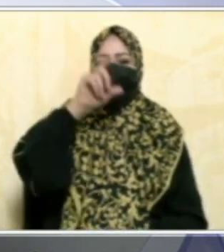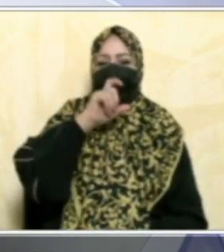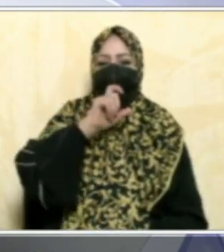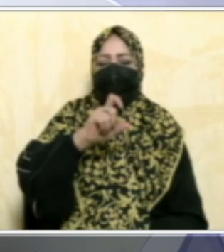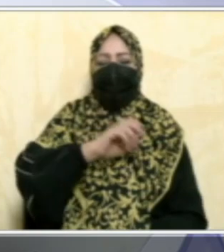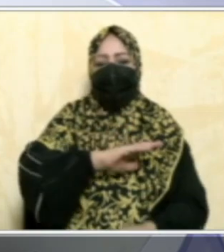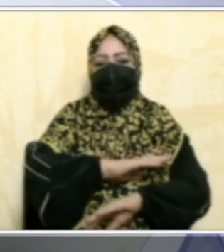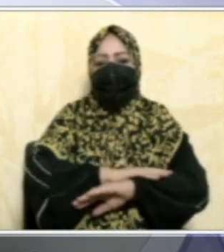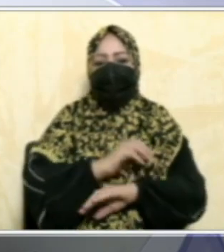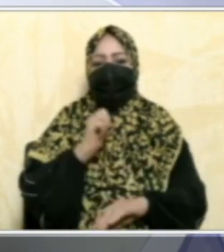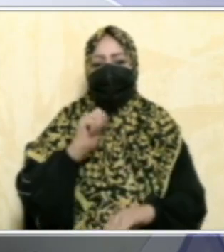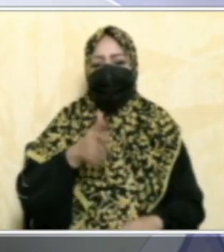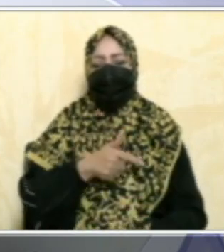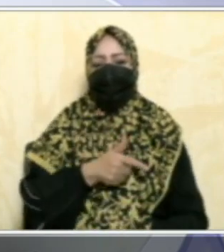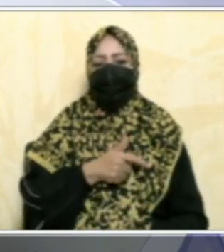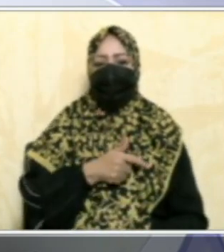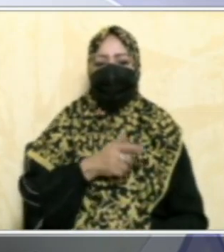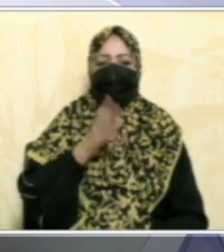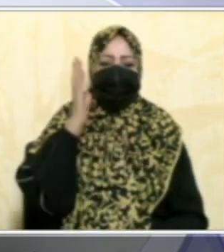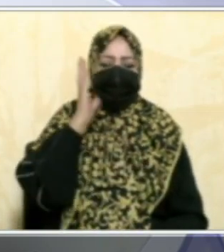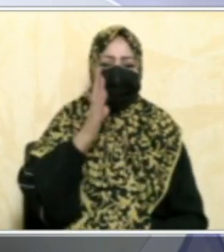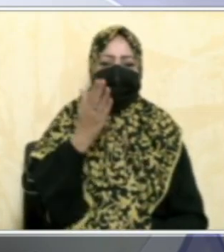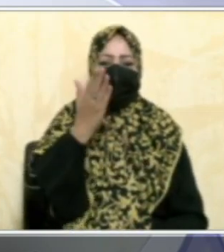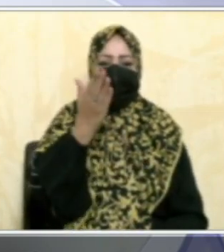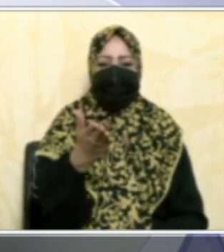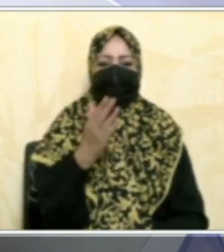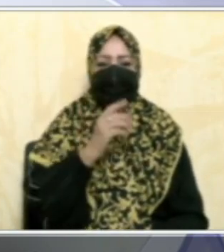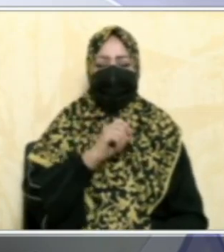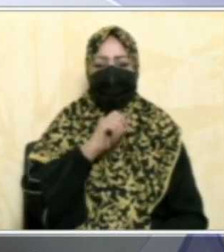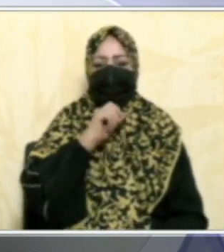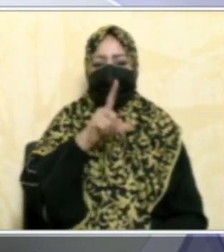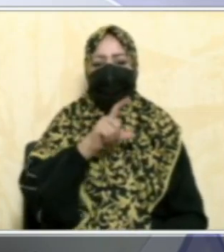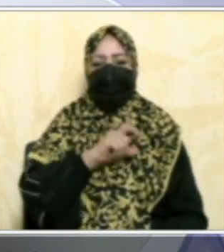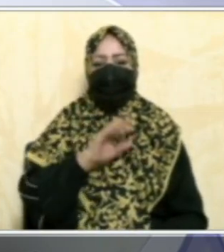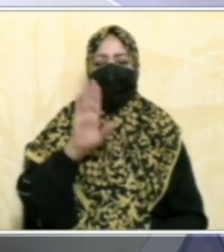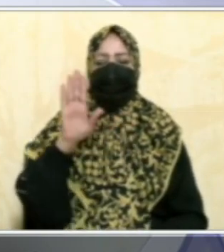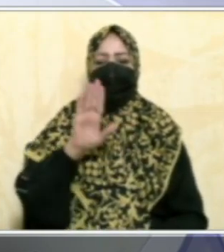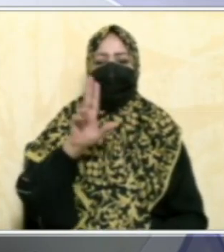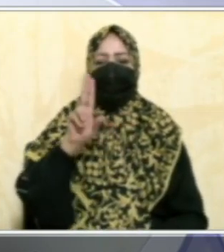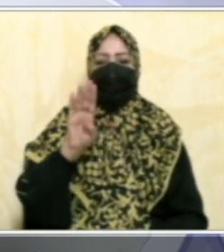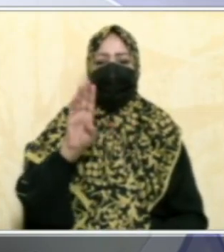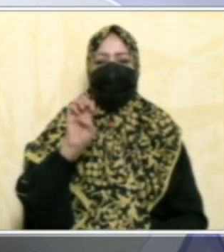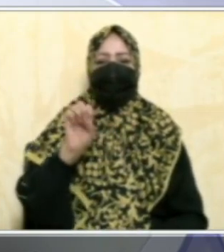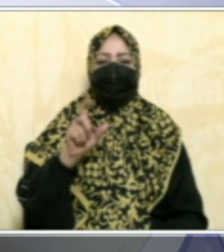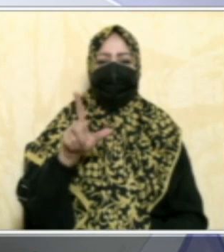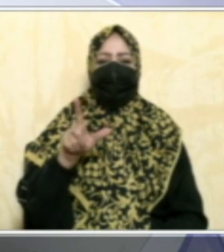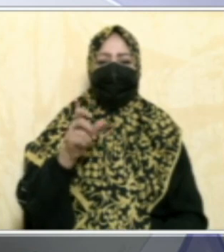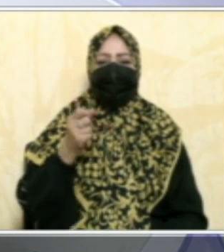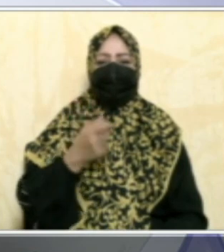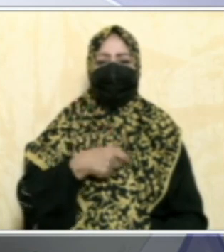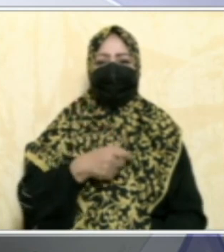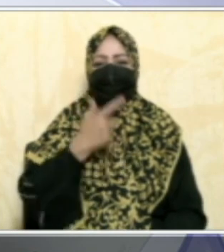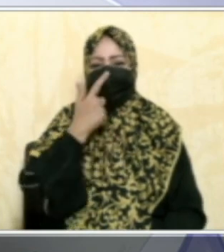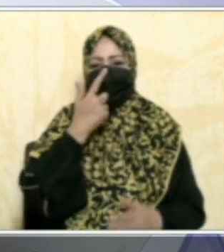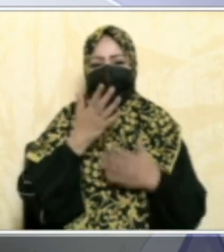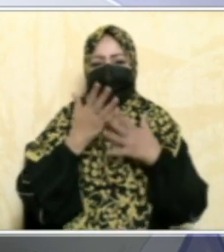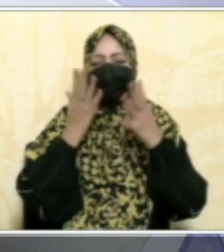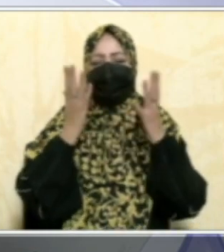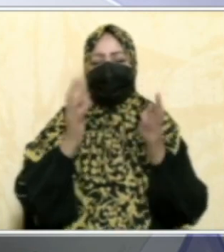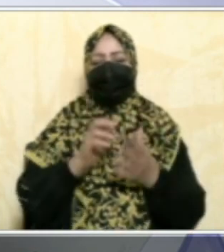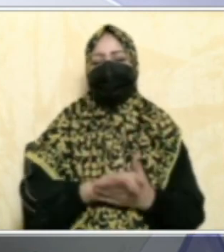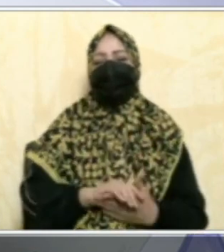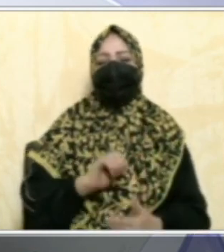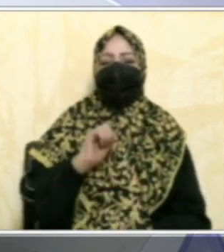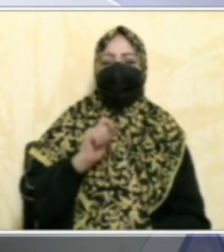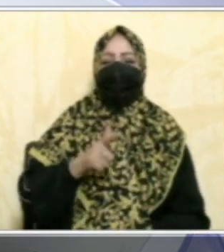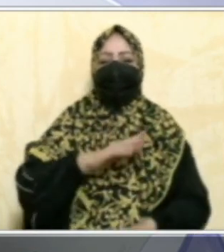الإمام قرأ سورة الكوثر مثلا الإمام في الركعة الثانية، هو لم يقضي الركعة الأولى يقرأ سورة أعلى من الكوثر لأنه